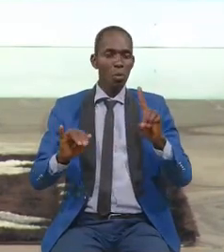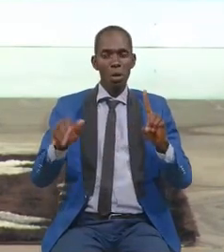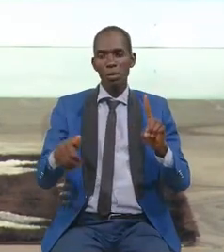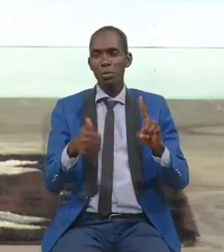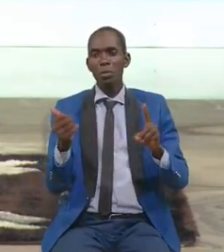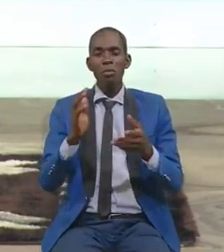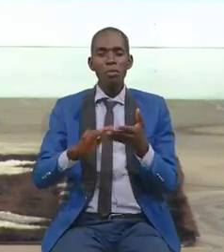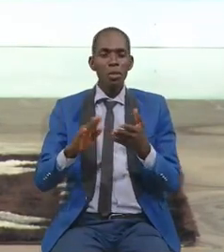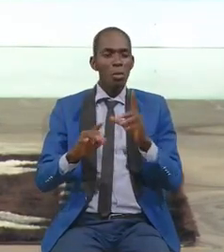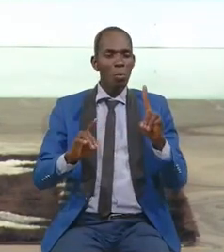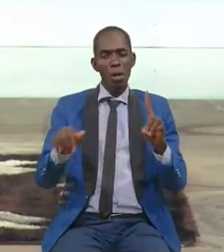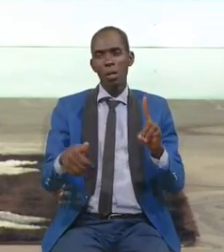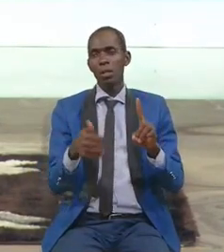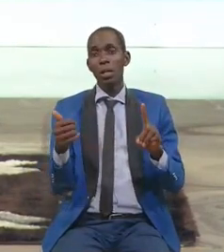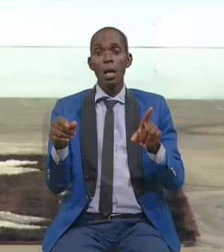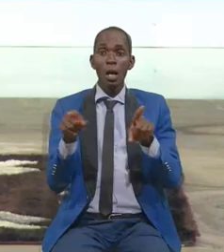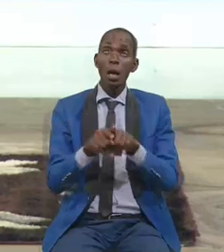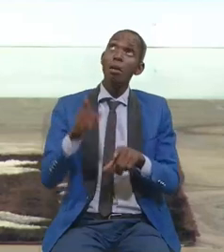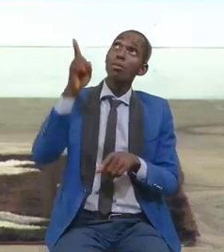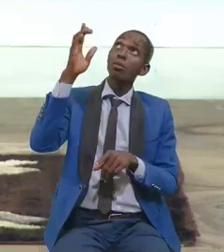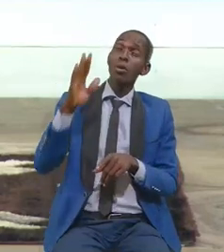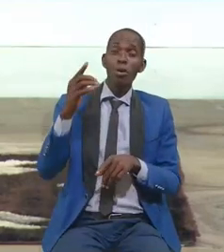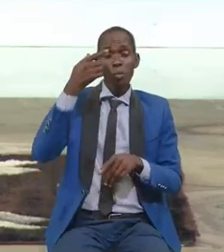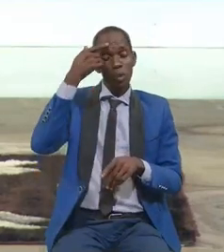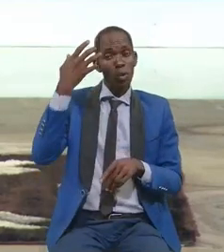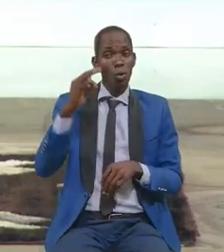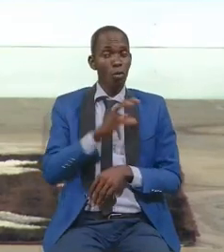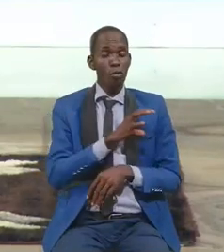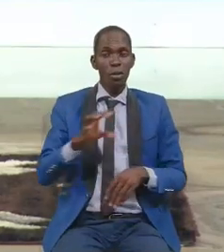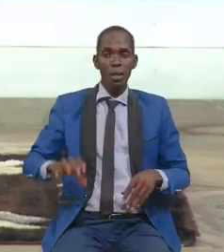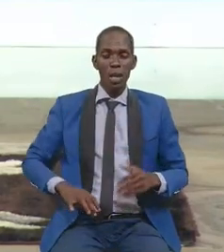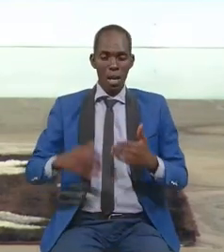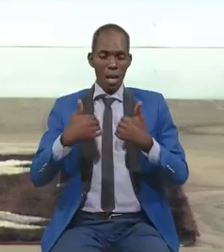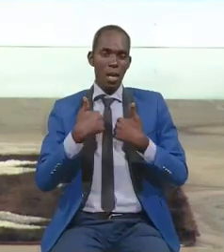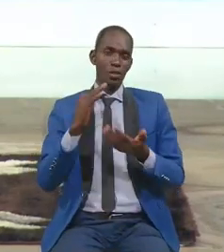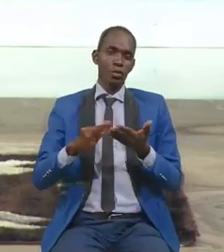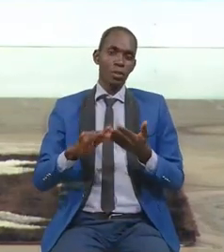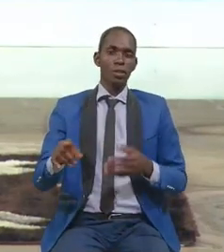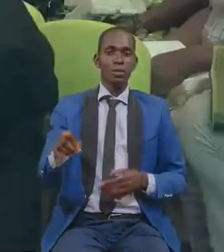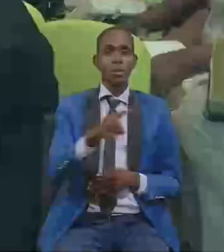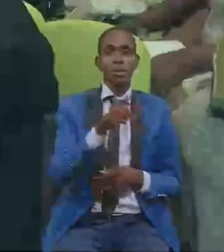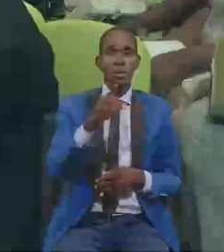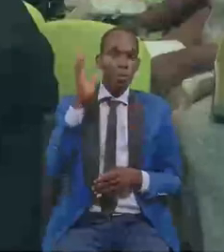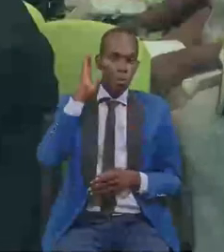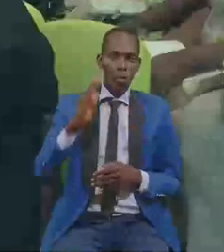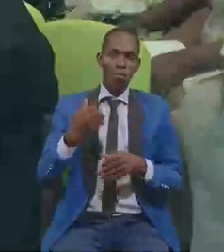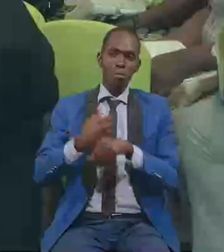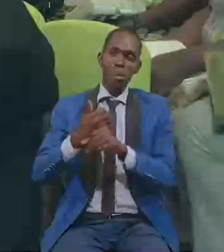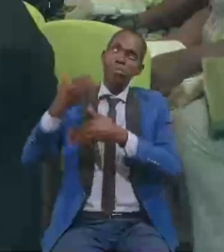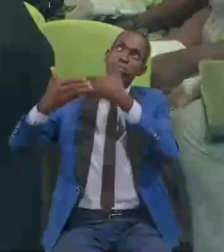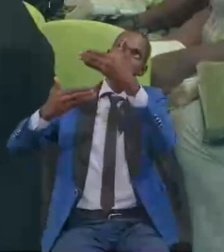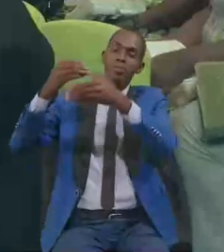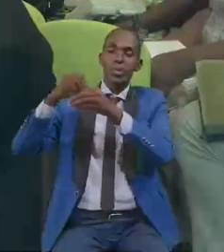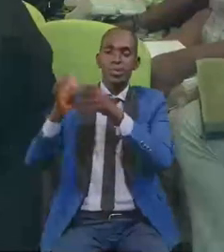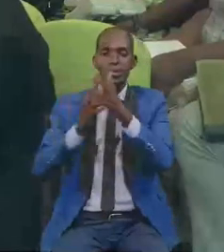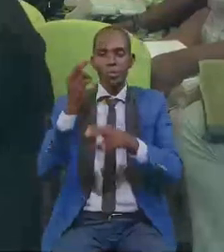vous pardonnant réciproquement, comme Dieu vous a pardonné en Christ. Vous allez faire du progrès. Je ferai